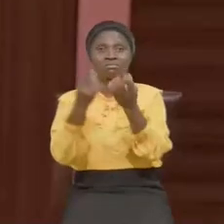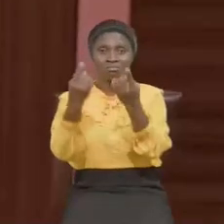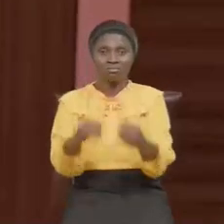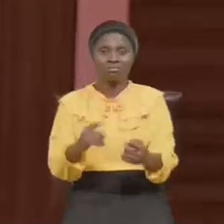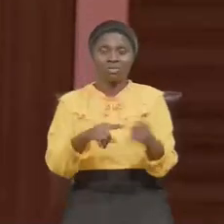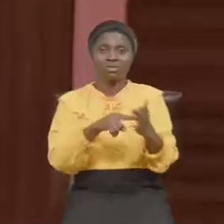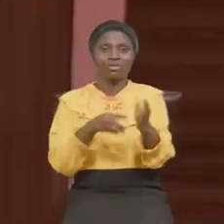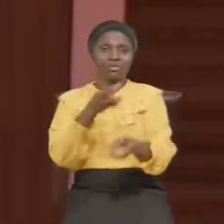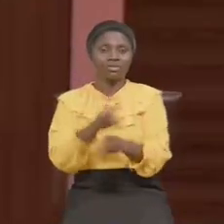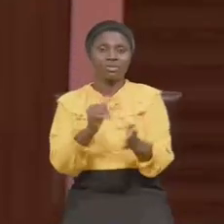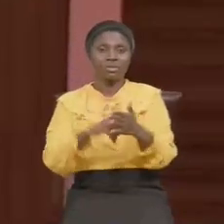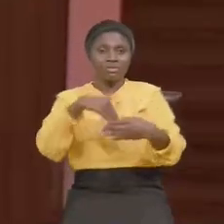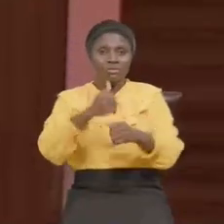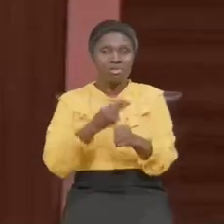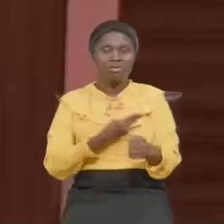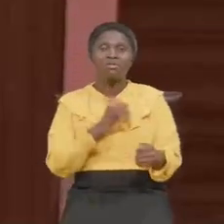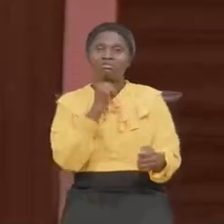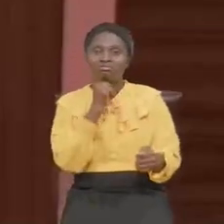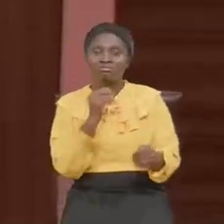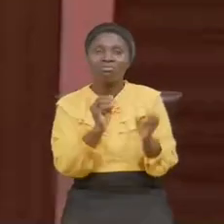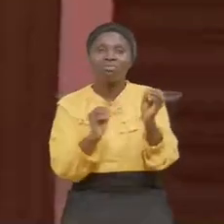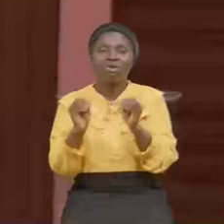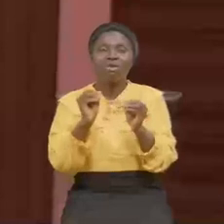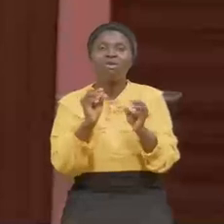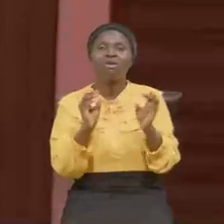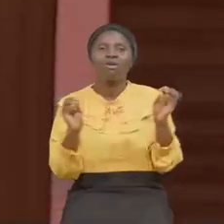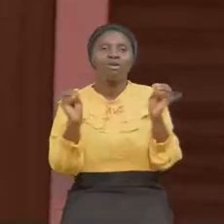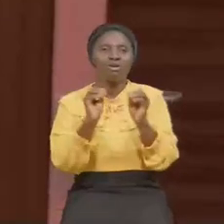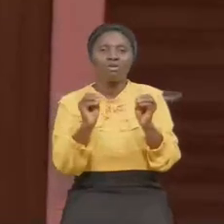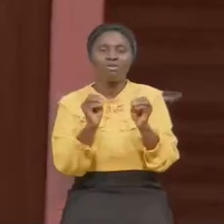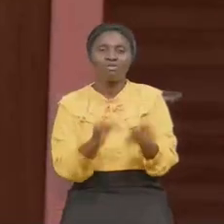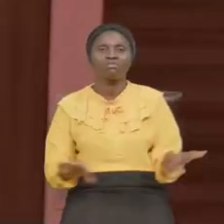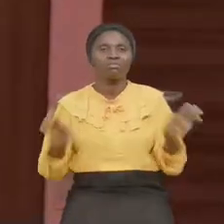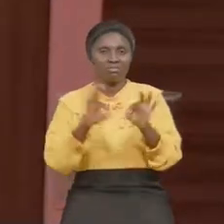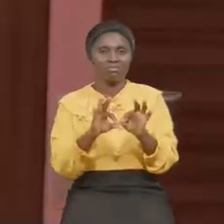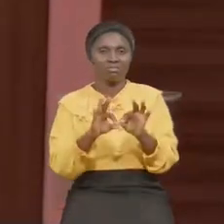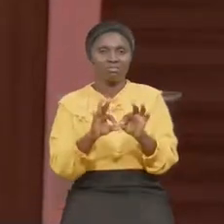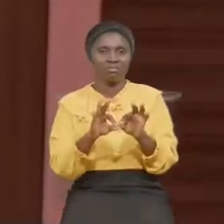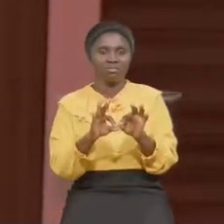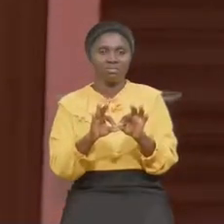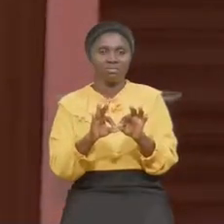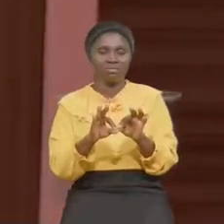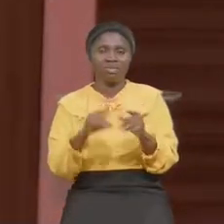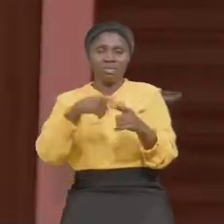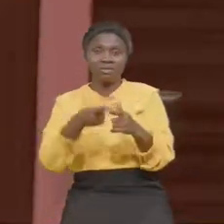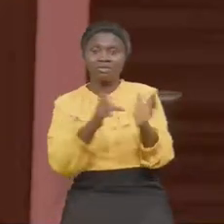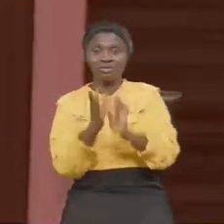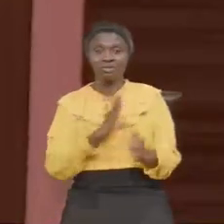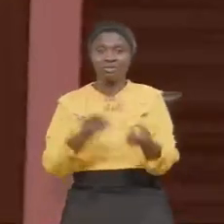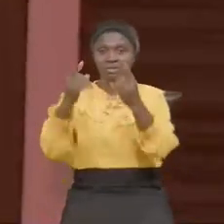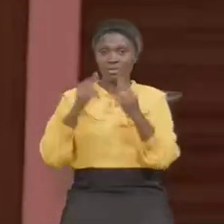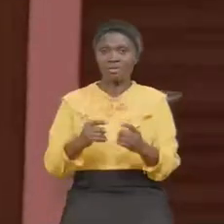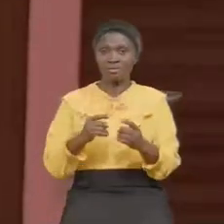maintenant rendu indignes. Mais le Seigneur Jésus-Christ est venu. Aidez, il va nous